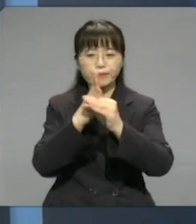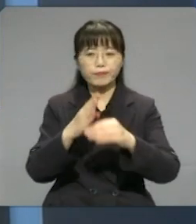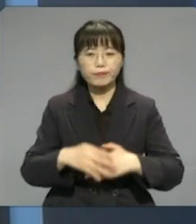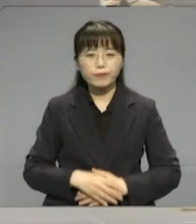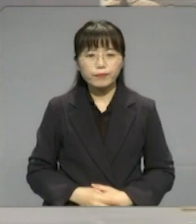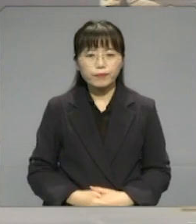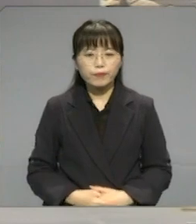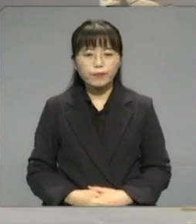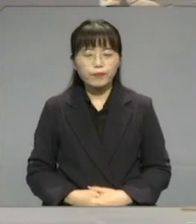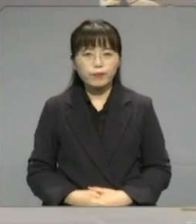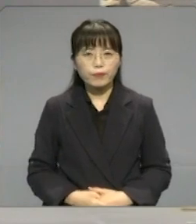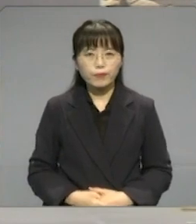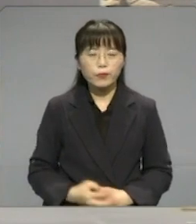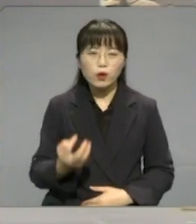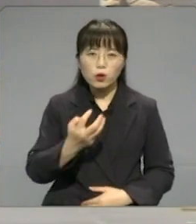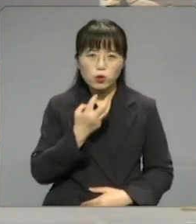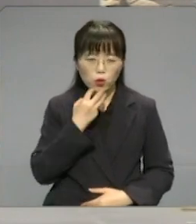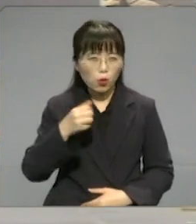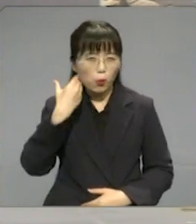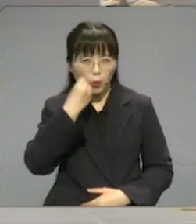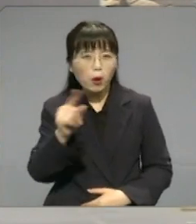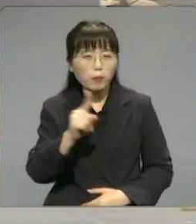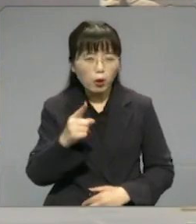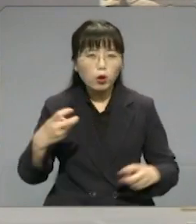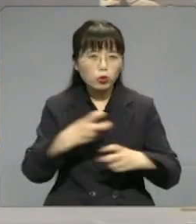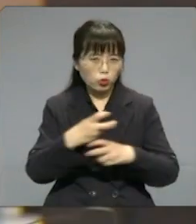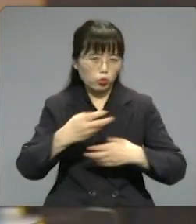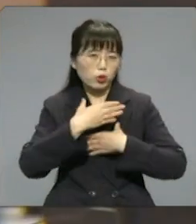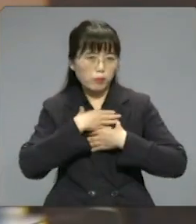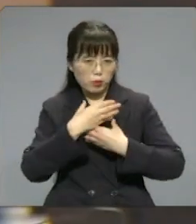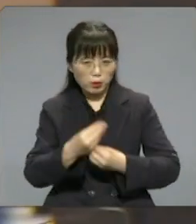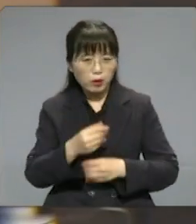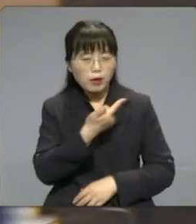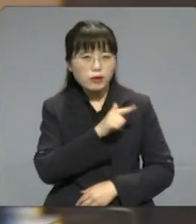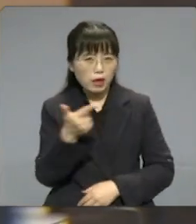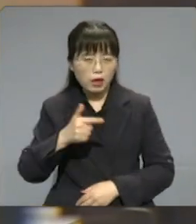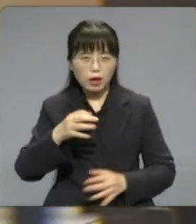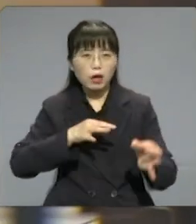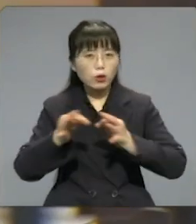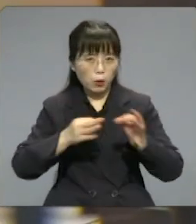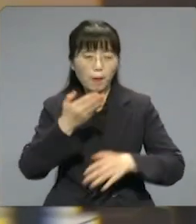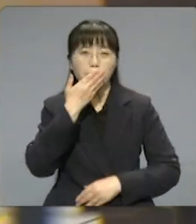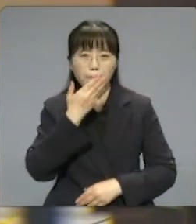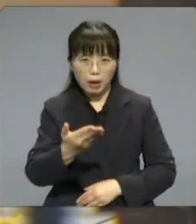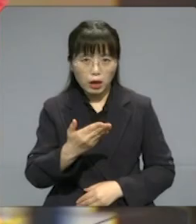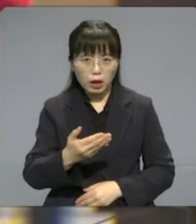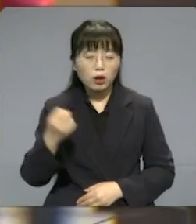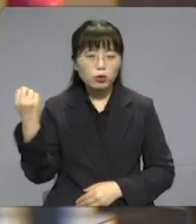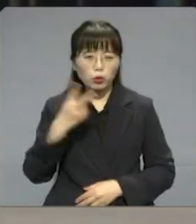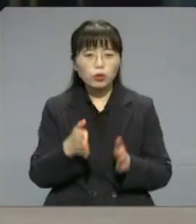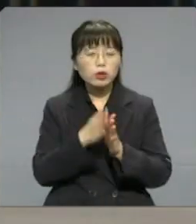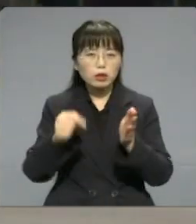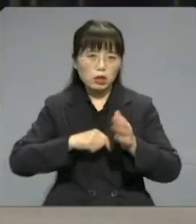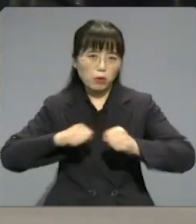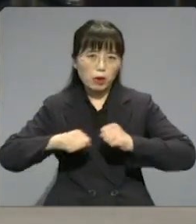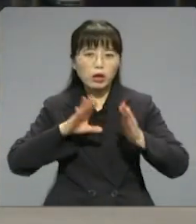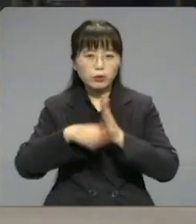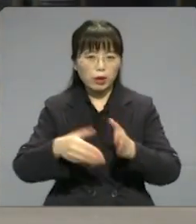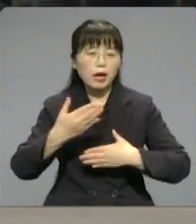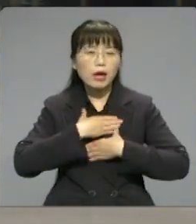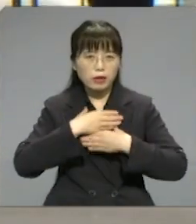있습니다. 서울 매력으로는 교통이 편리하고 다양한 쇼핑을 할 수 있는 점, 시내에서 활동할 때